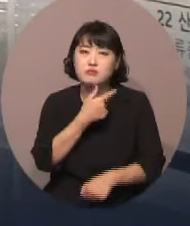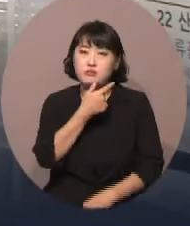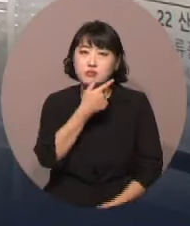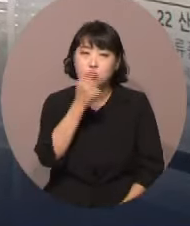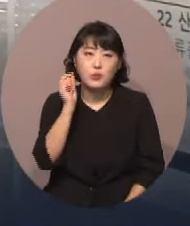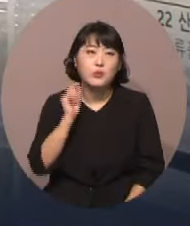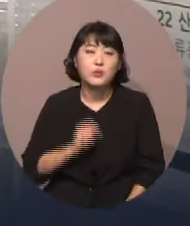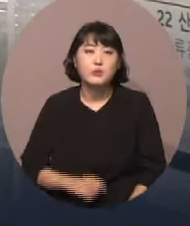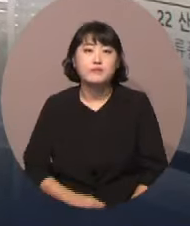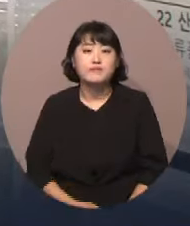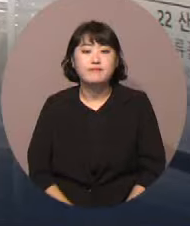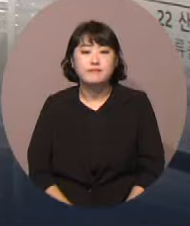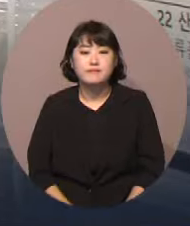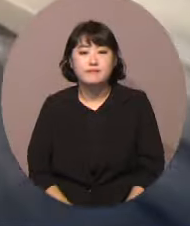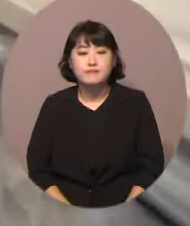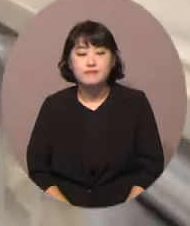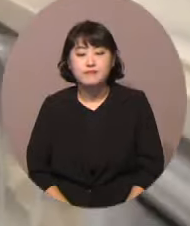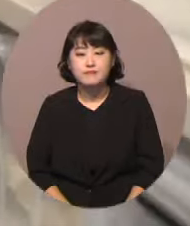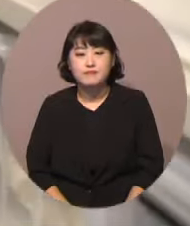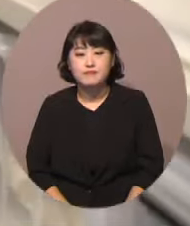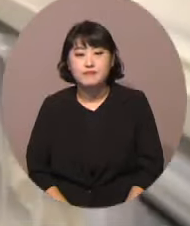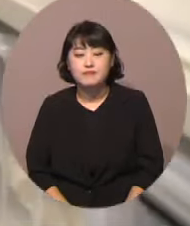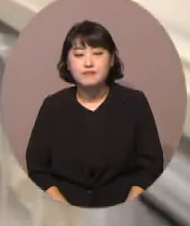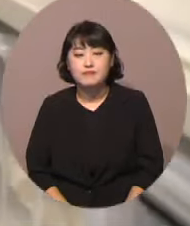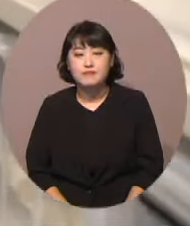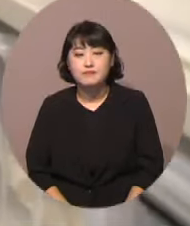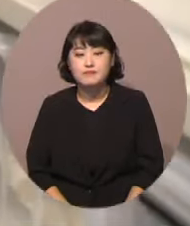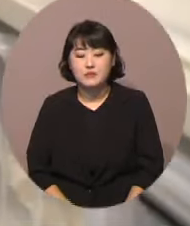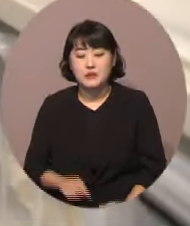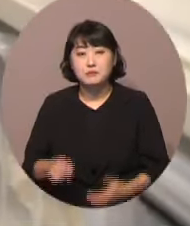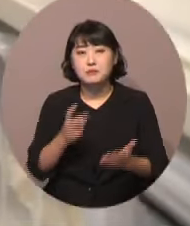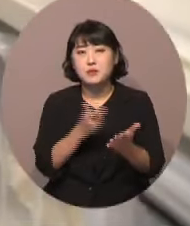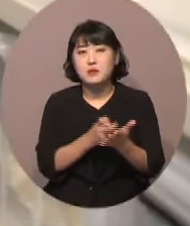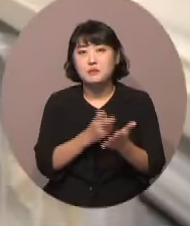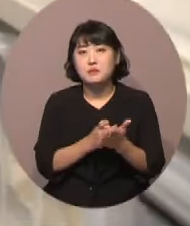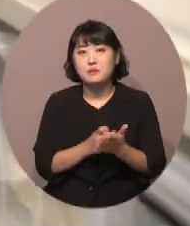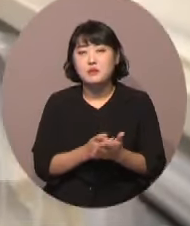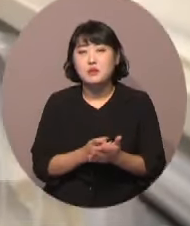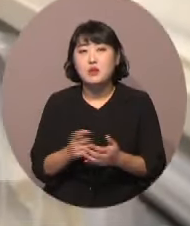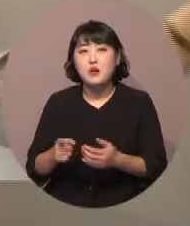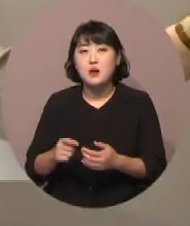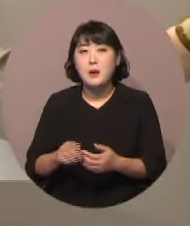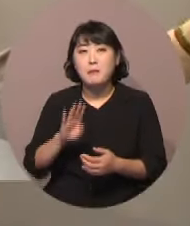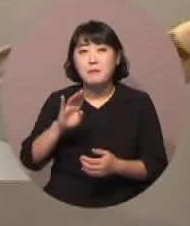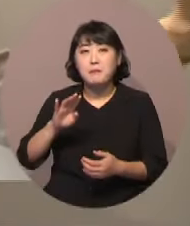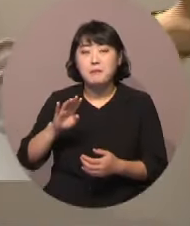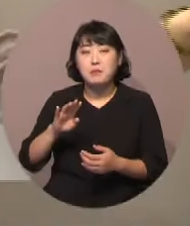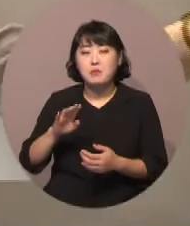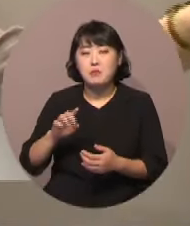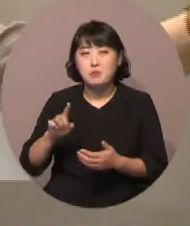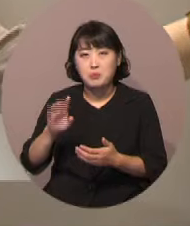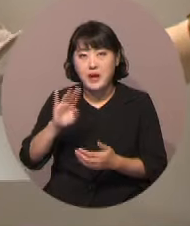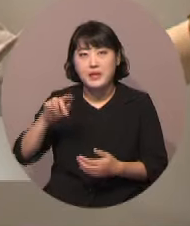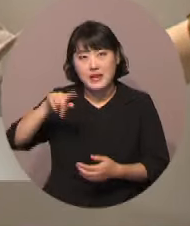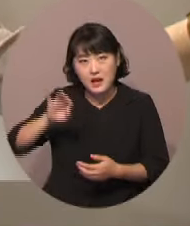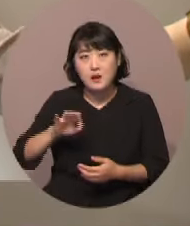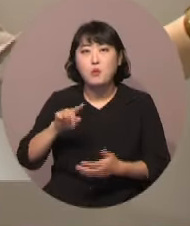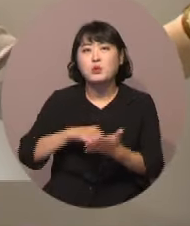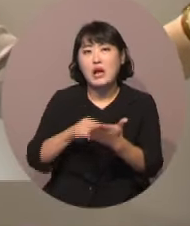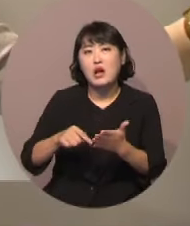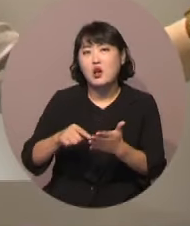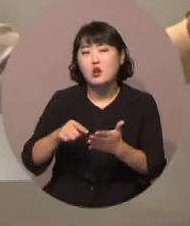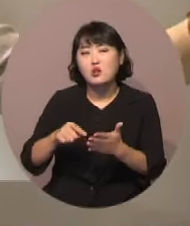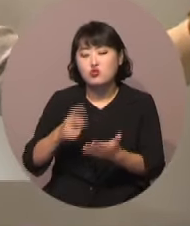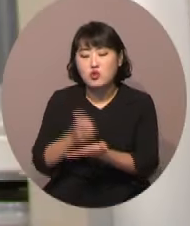좀 촉박하다고 생각을 하고 있고. 또 현행법에는 배상과 보상 규정이 없어 유족들이 국가를 상대로